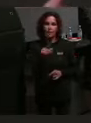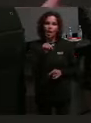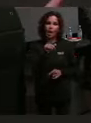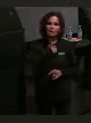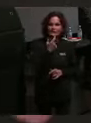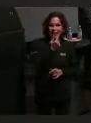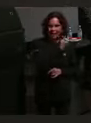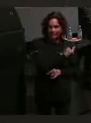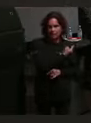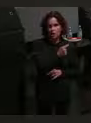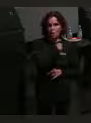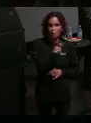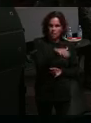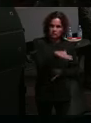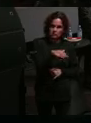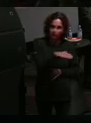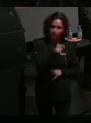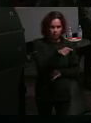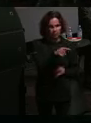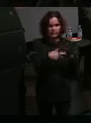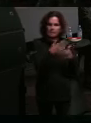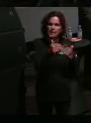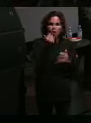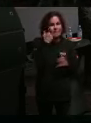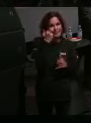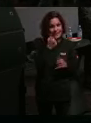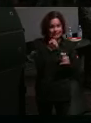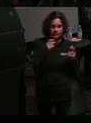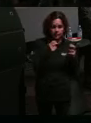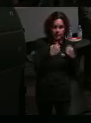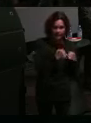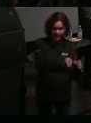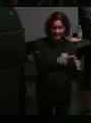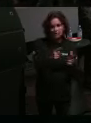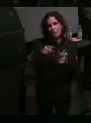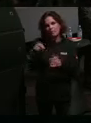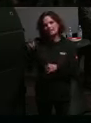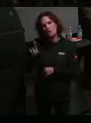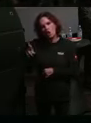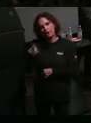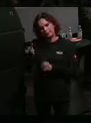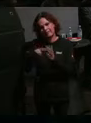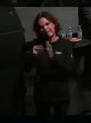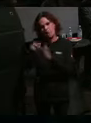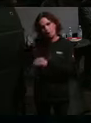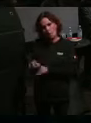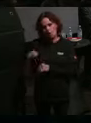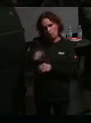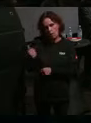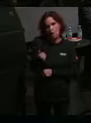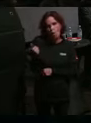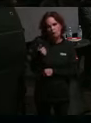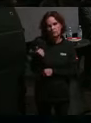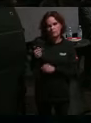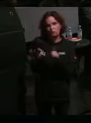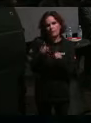et samfunnsvitenskapelig forskningssenter på miljøvennlig energi, mens Nils Røkke teknologen I årets utgave av Smith